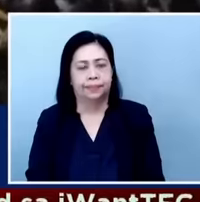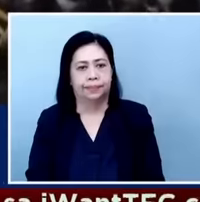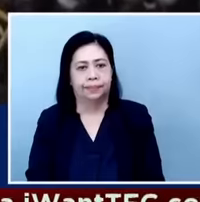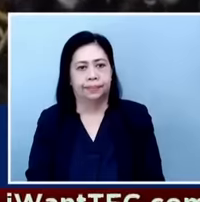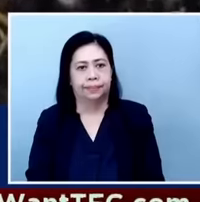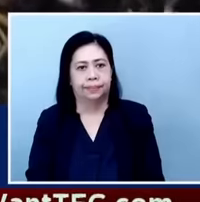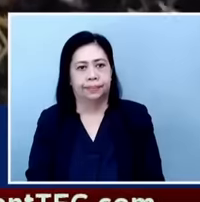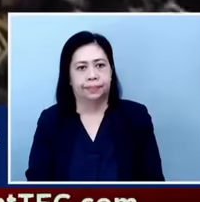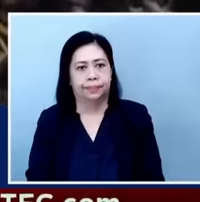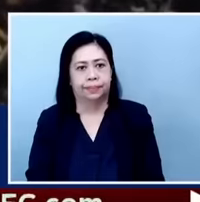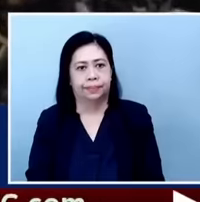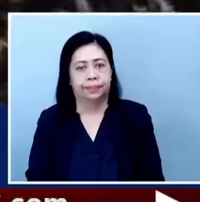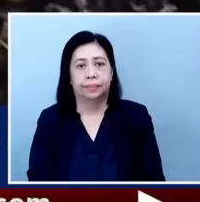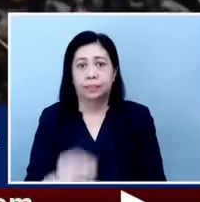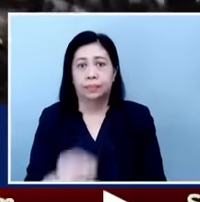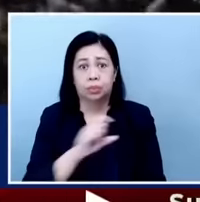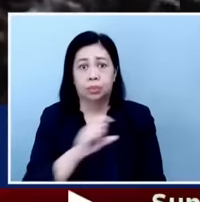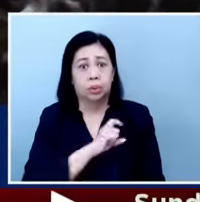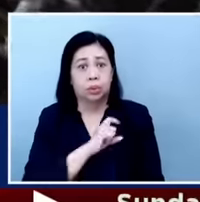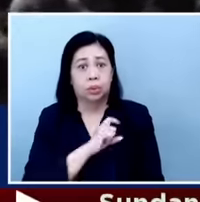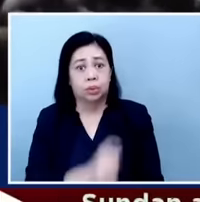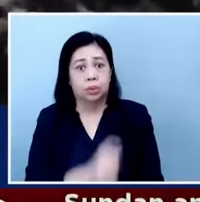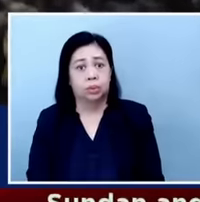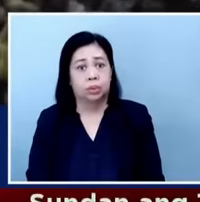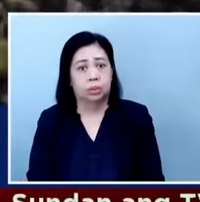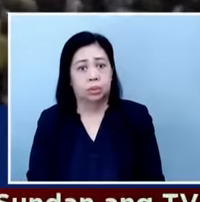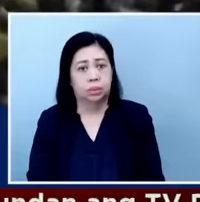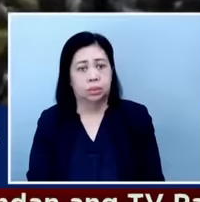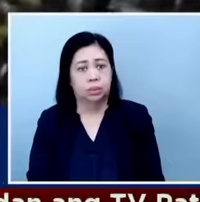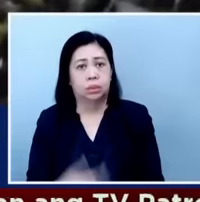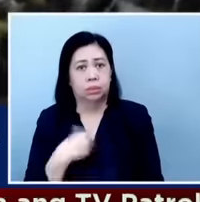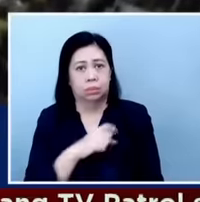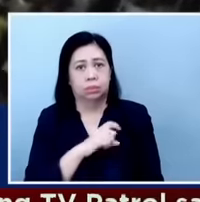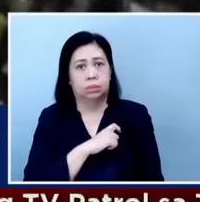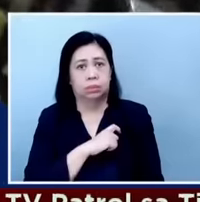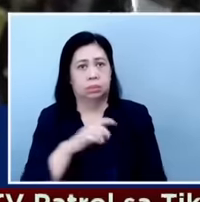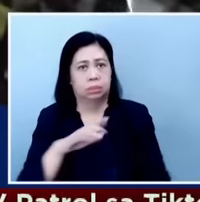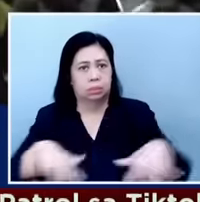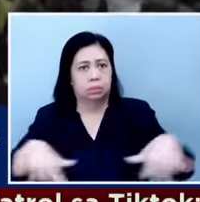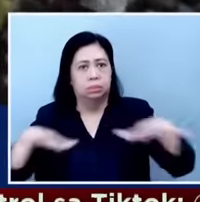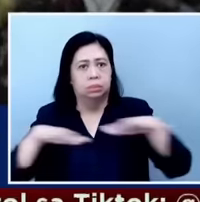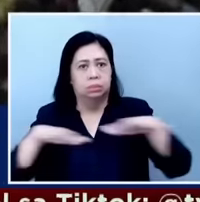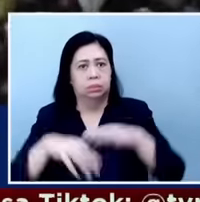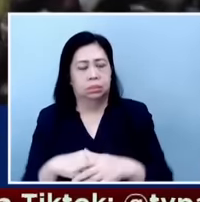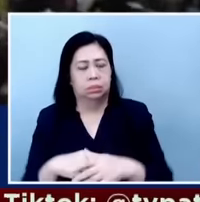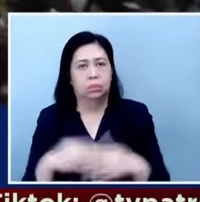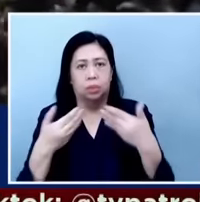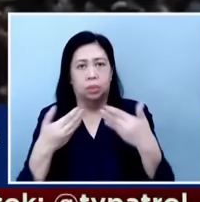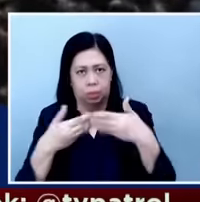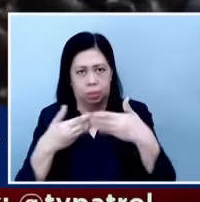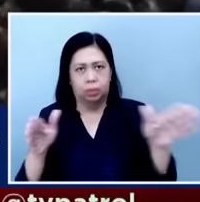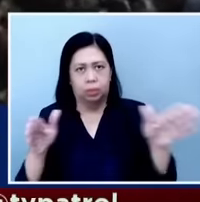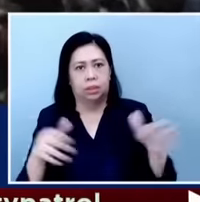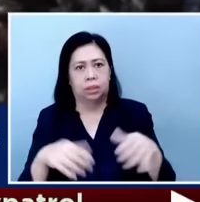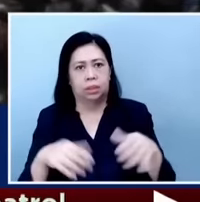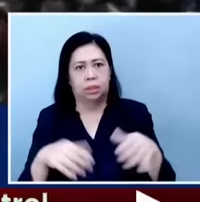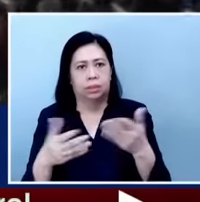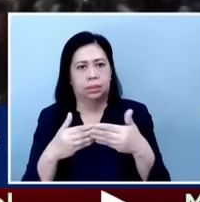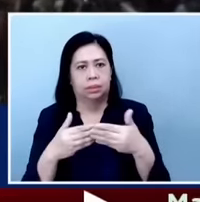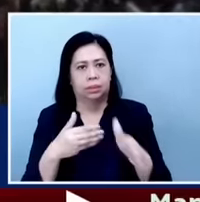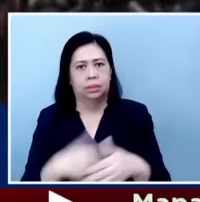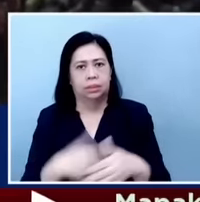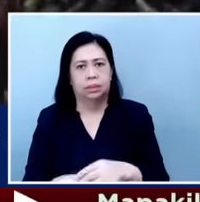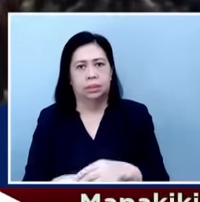At saka yung mga pulis. Yung mga pulis na nagkalat dito. Binuksan na yung gate. Binuksan na ang gate. Ayun. Binuksan na ang